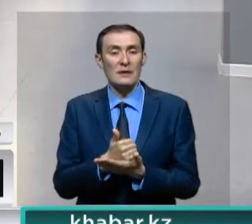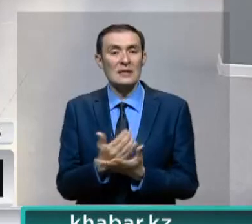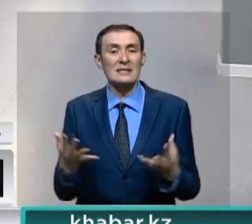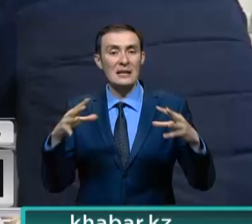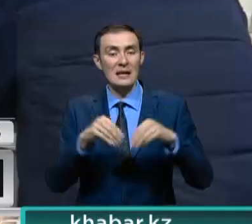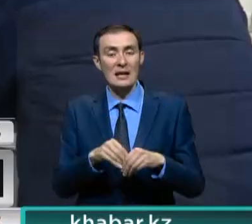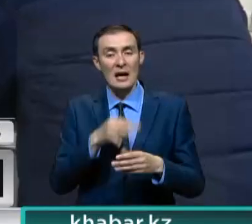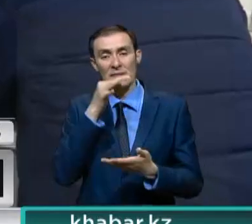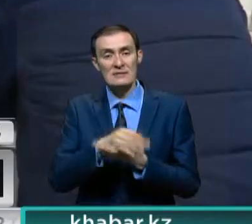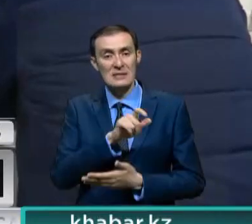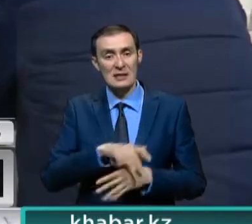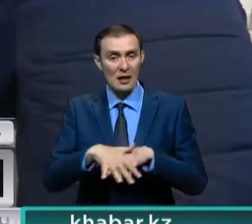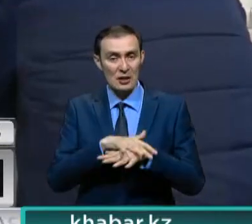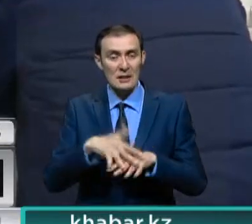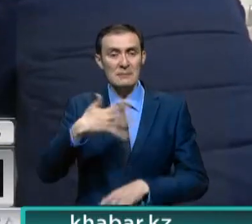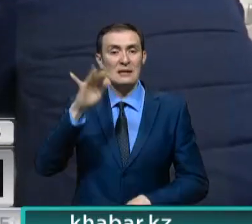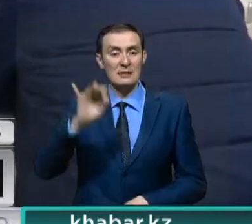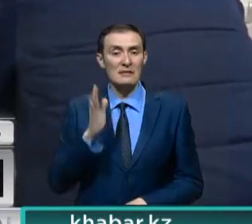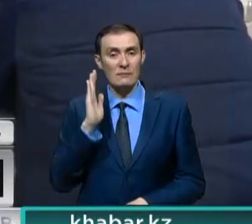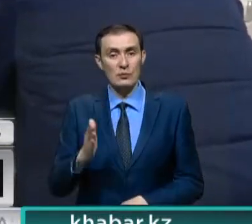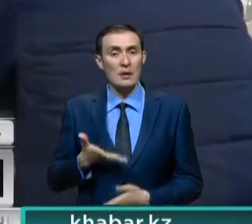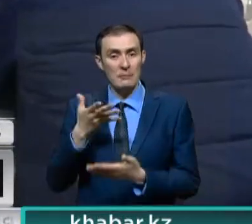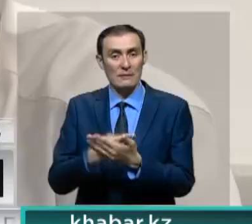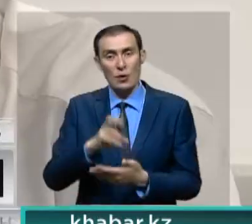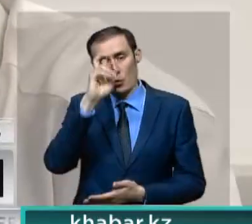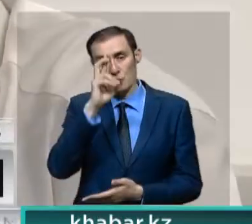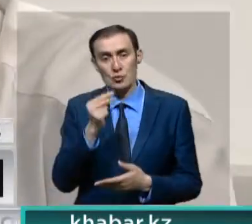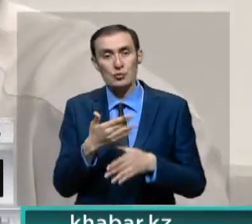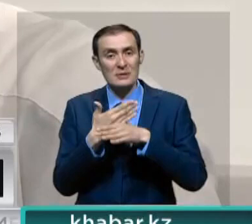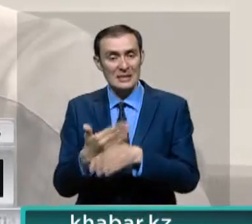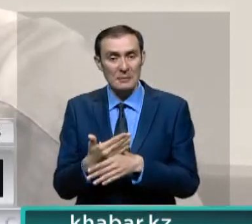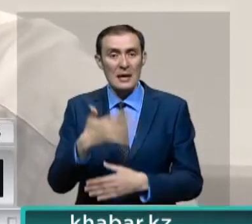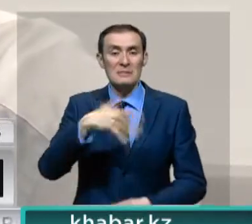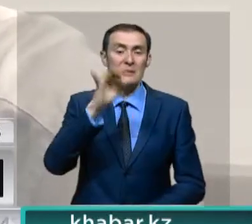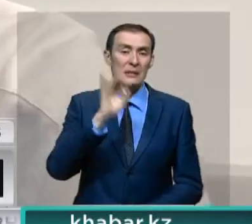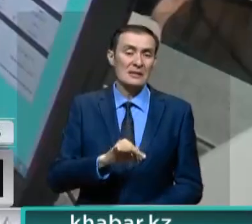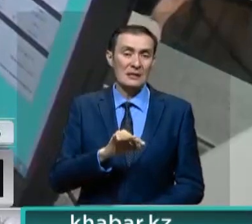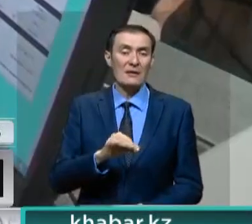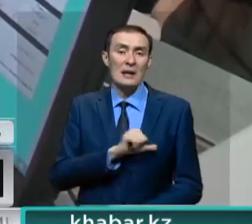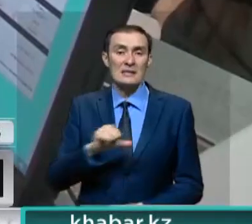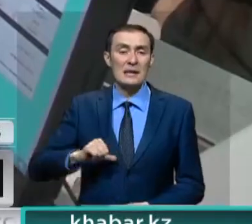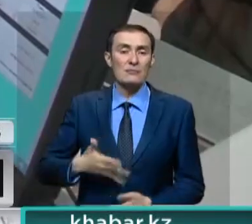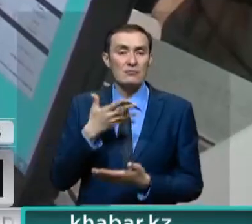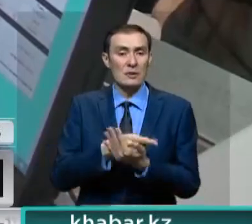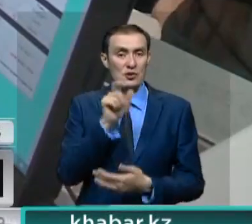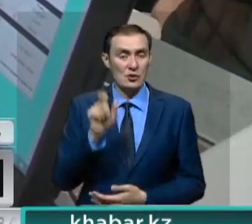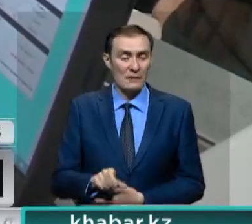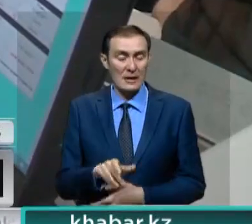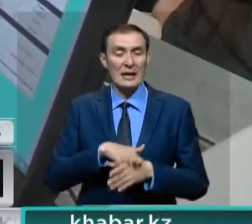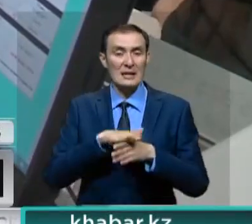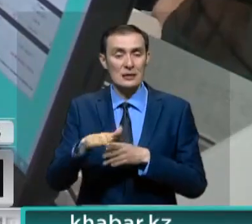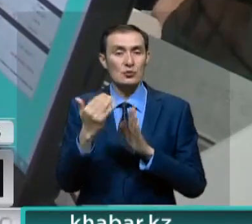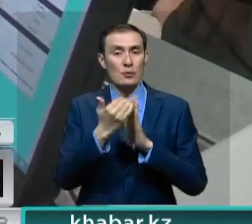солидарной ответственности граждан. 50% будут покрываться госсубсидиями. 50% платит сам арендатор. На